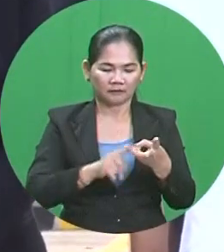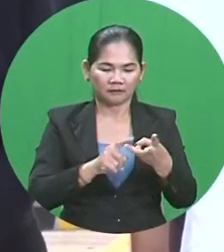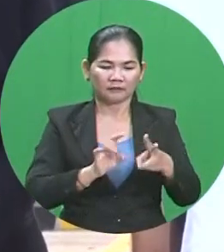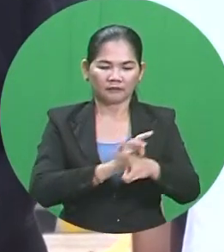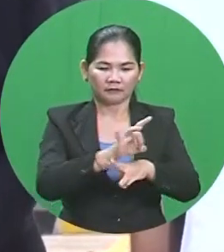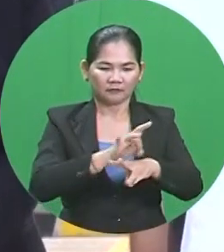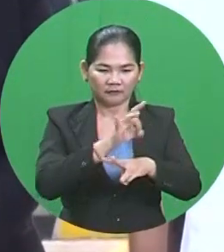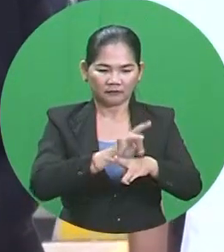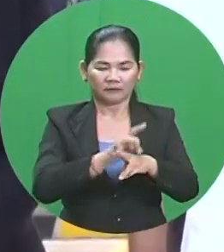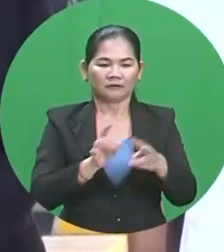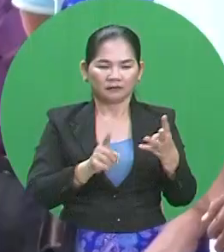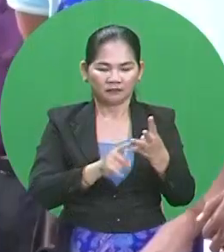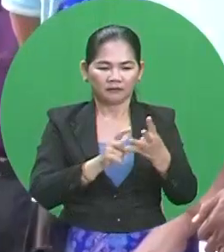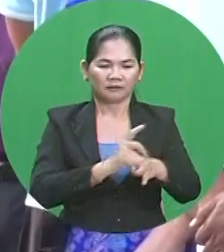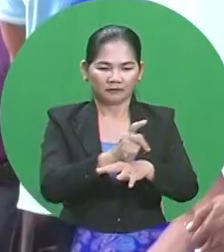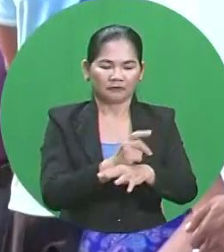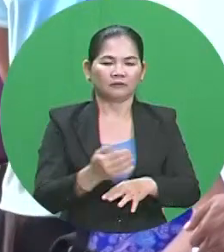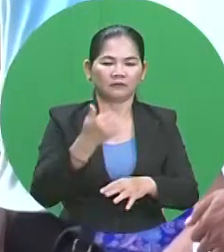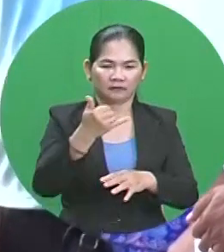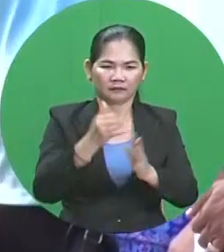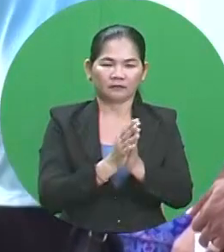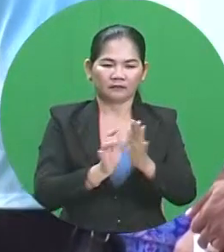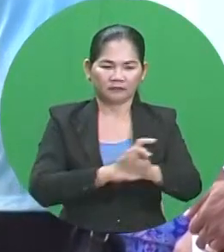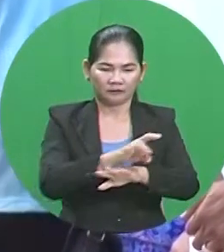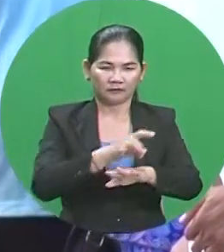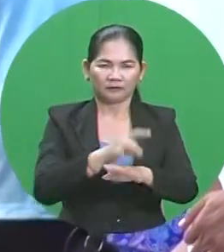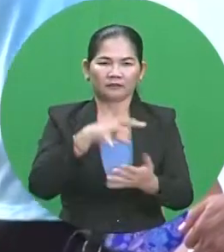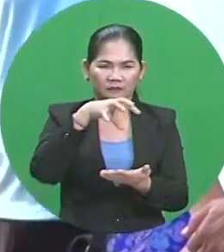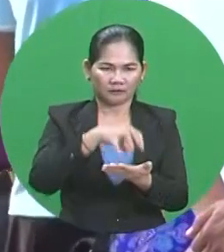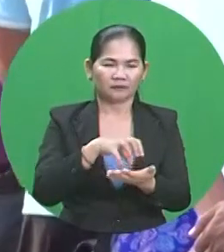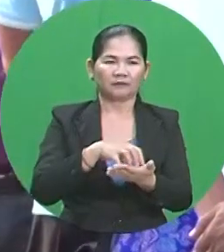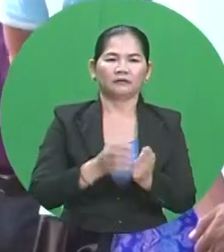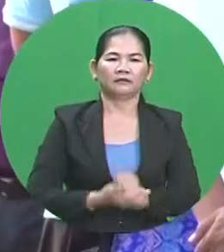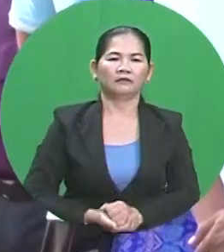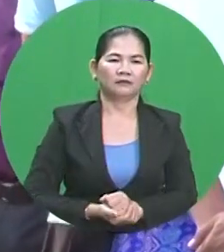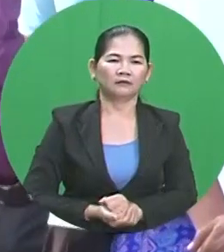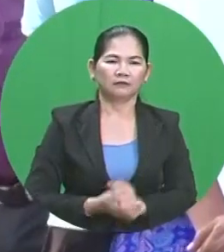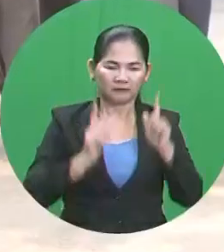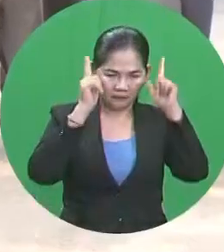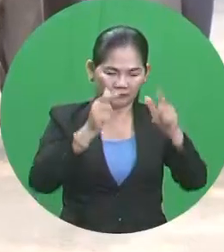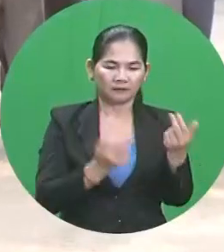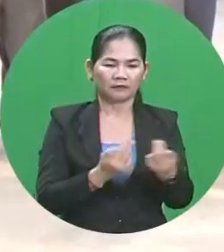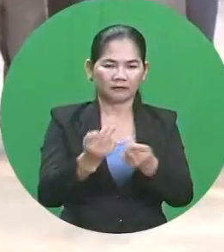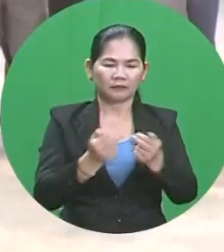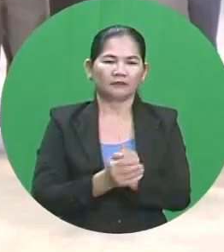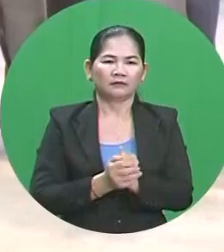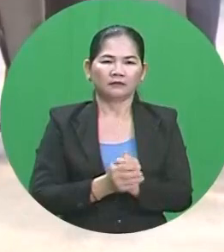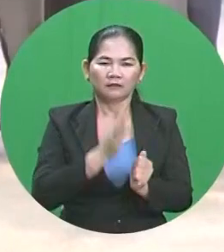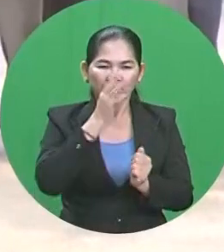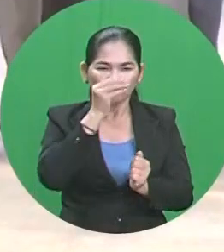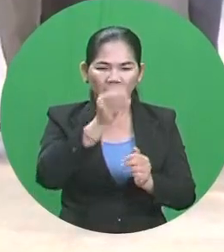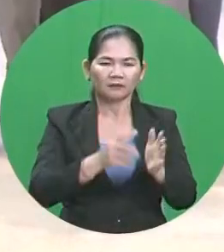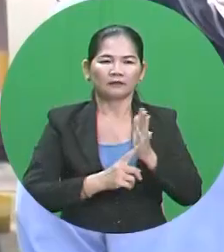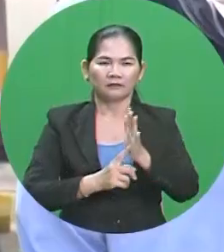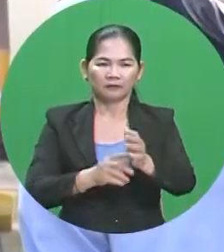កែវនិងសង្កាត់គីឡូម៉ែត្រលេខ6ក្នុងខណ្ឌឫស្សីកែវរាជធានីភ្នំពេញឯកឧត្តមទេសរដ្ឋមន្ត្រីមានប្រសាសន៍ប